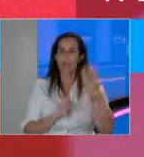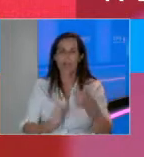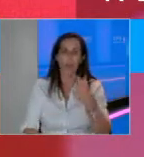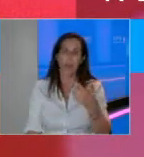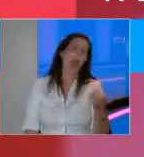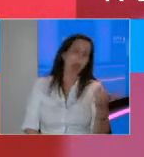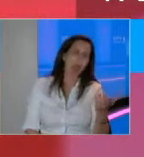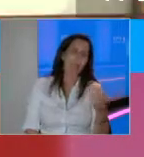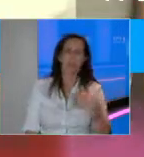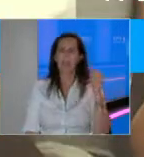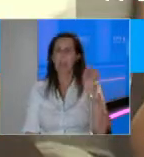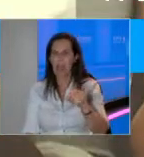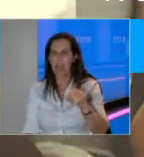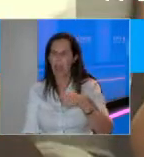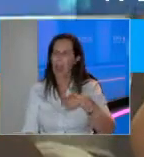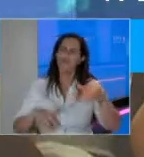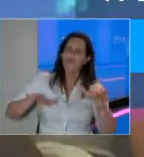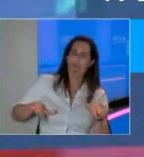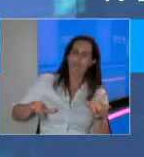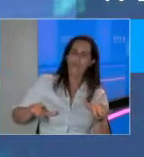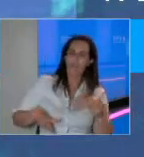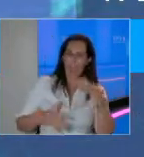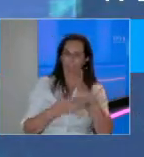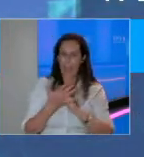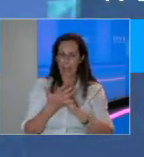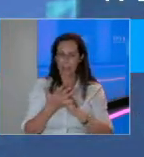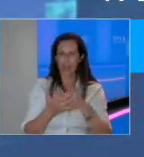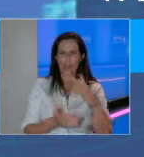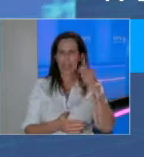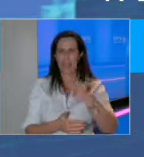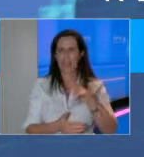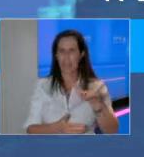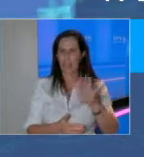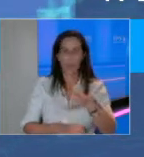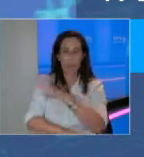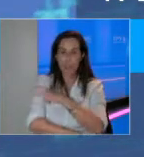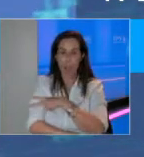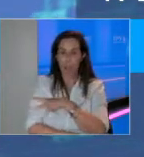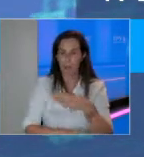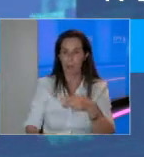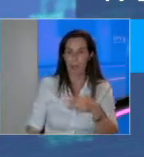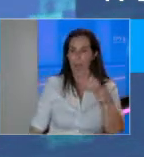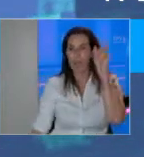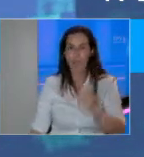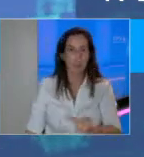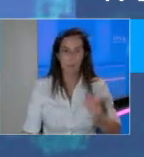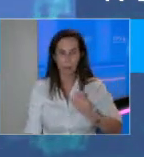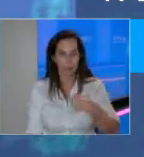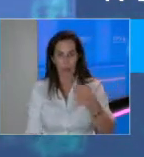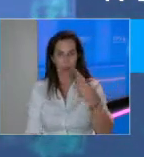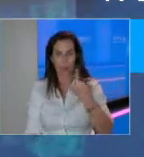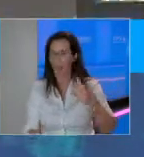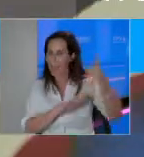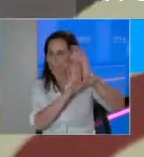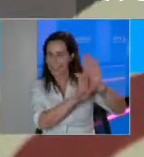אומרים, אז אני אלך, אז אני אשב ככה, ויש גם כאלה שיצאו נגד מערכת אכיפת החוק בהקשרים האלה. אנשים פרטיים, אני חלילה לא מדבר על